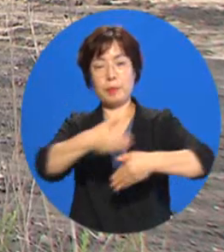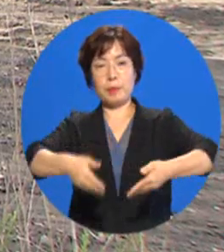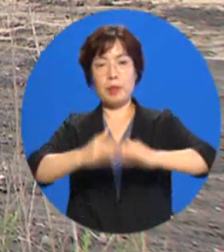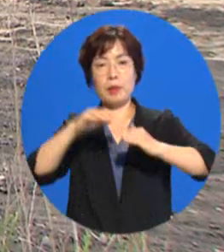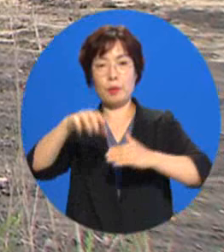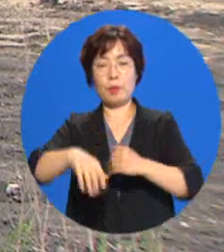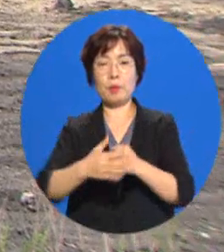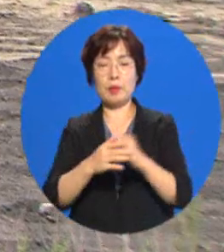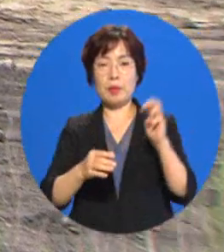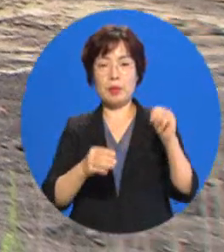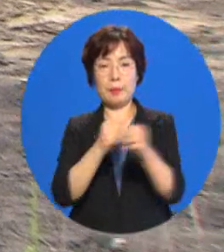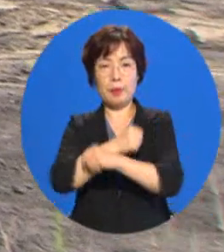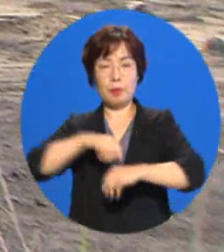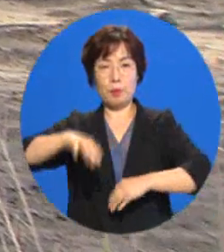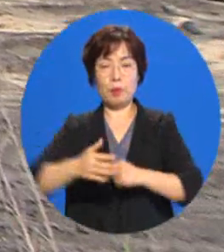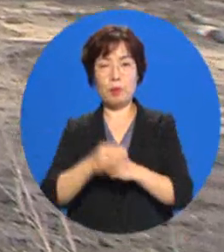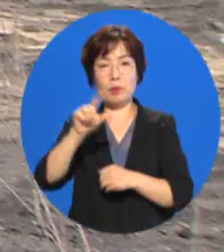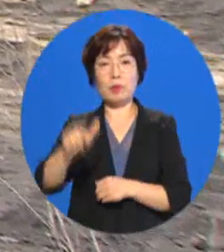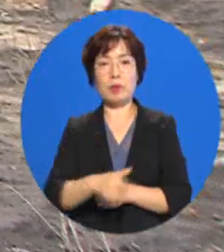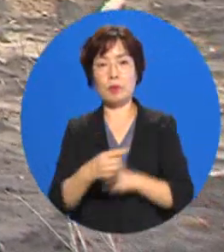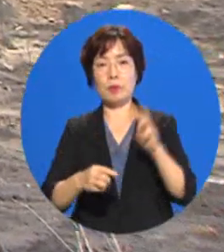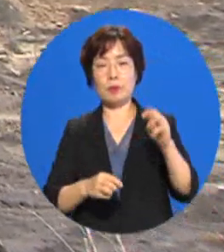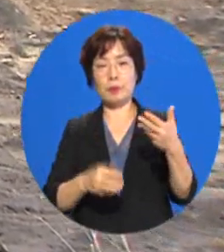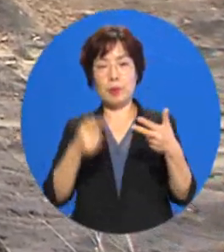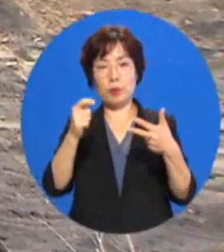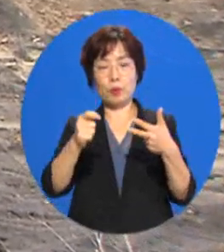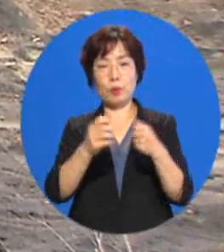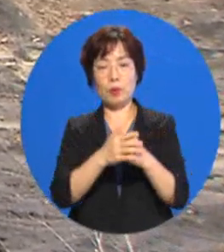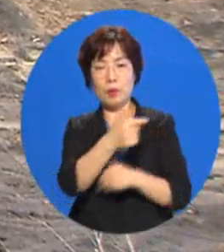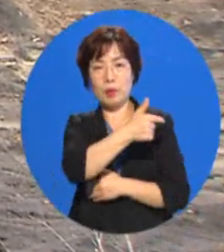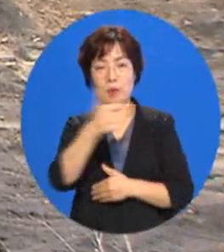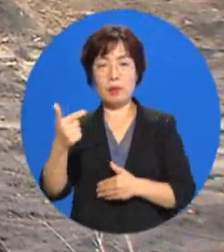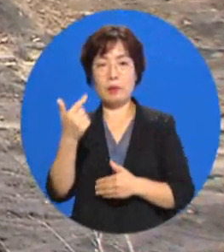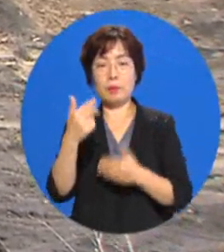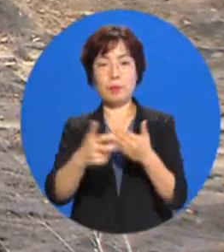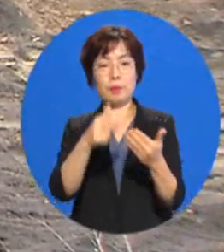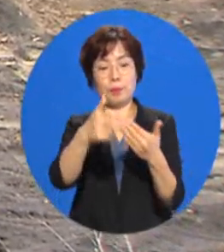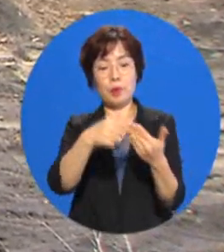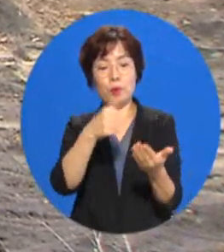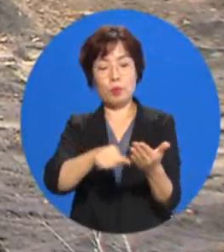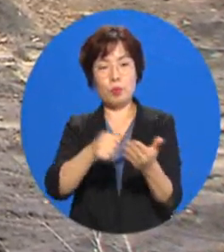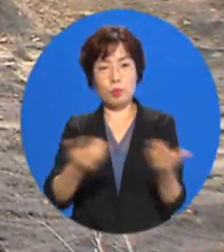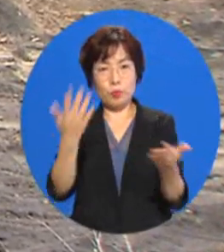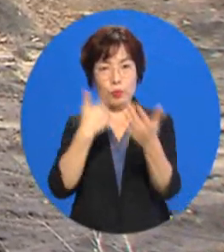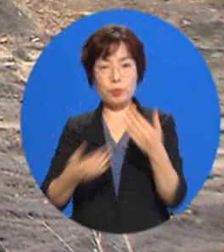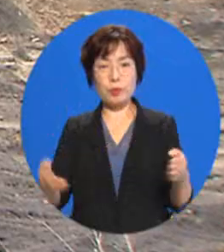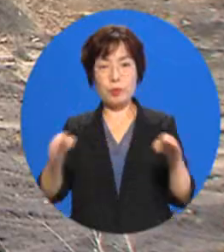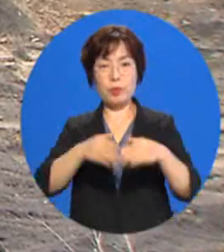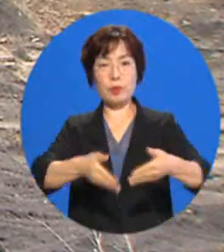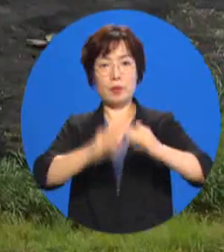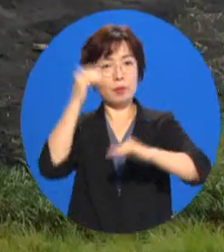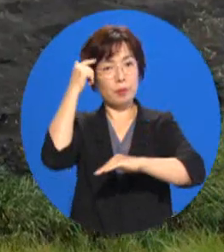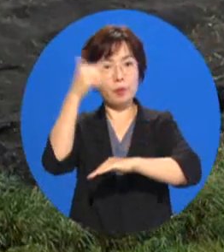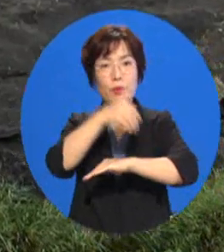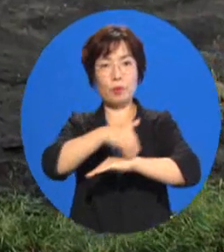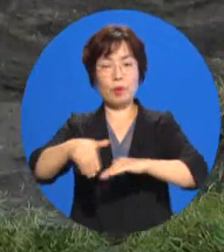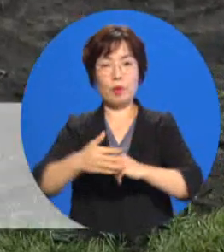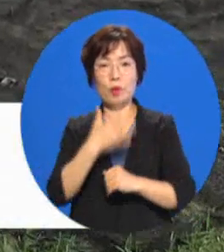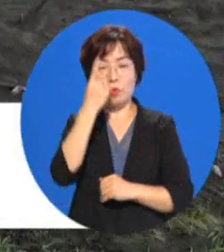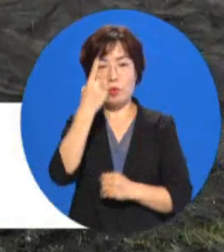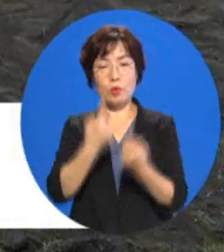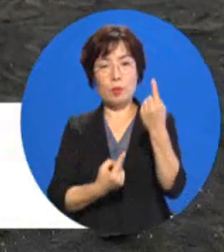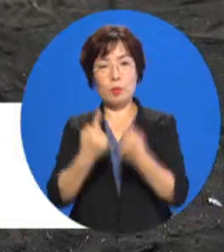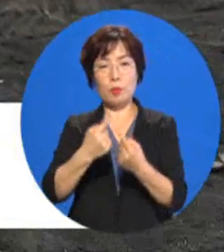제곱미터 부지에 하루 38톤 처리 용량의 대규모 의료 폐기물 소각시설을 설치한다는 겁니다. 순천보다